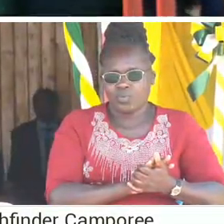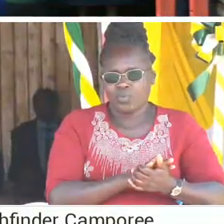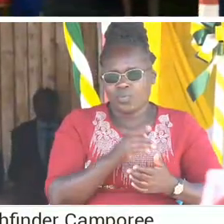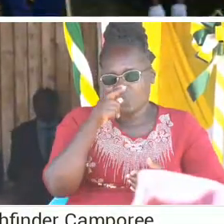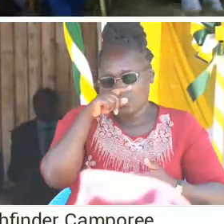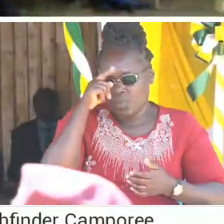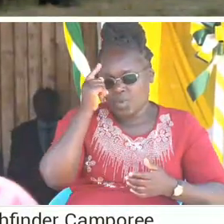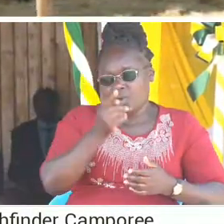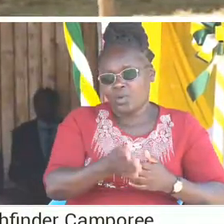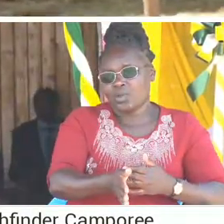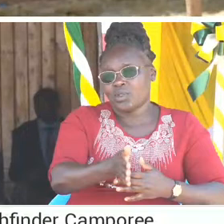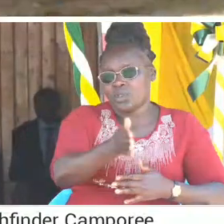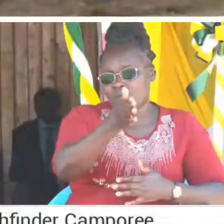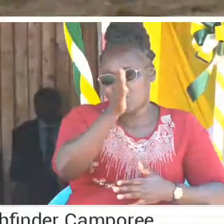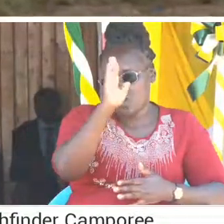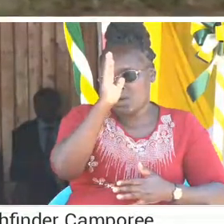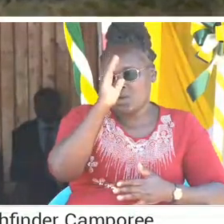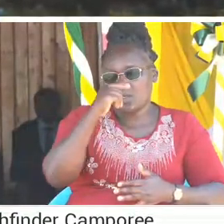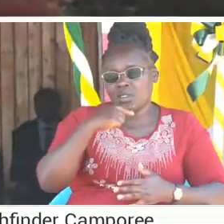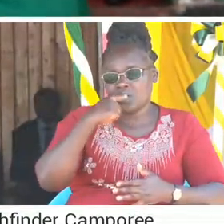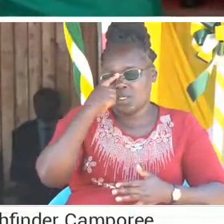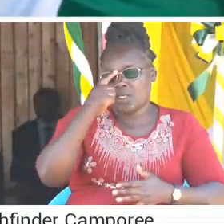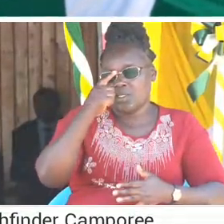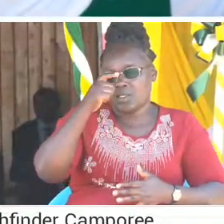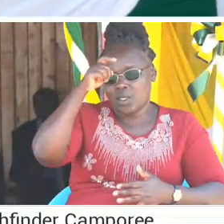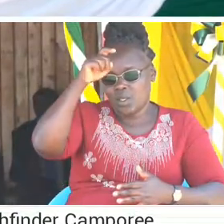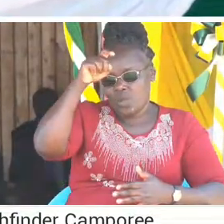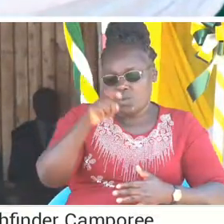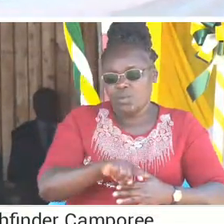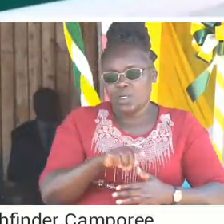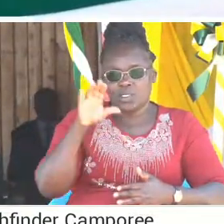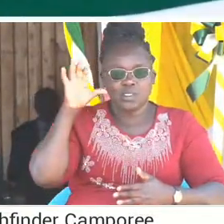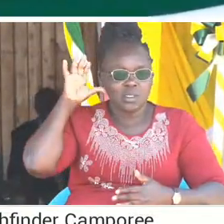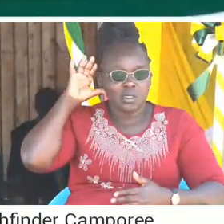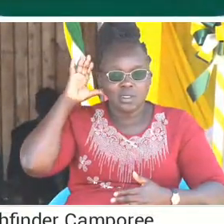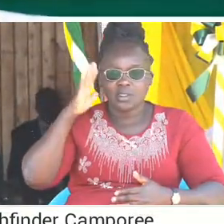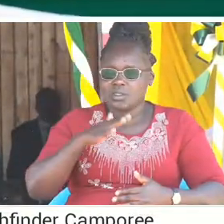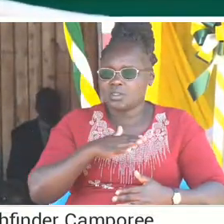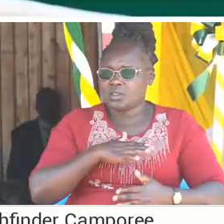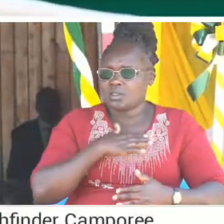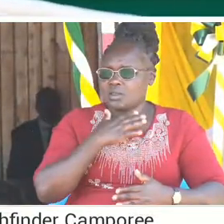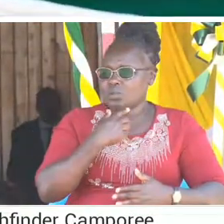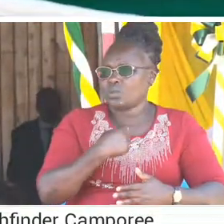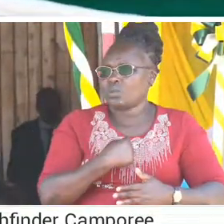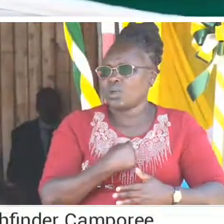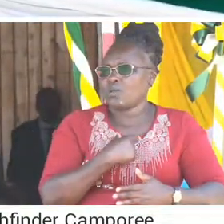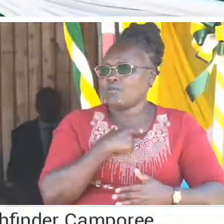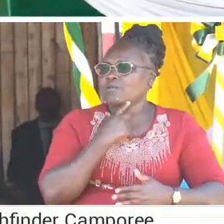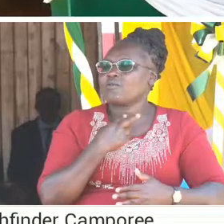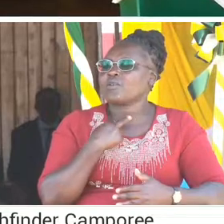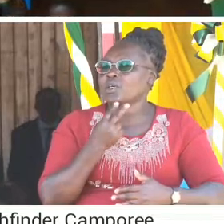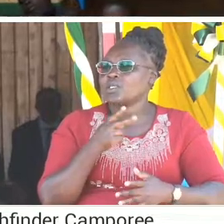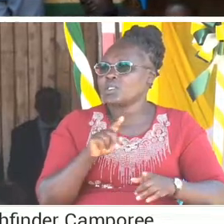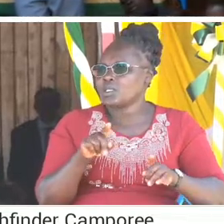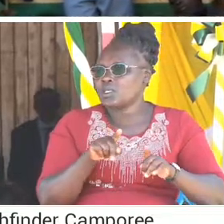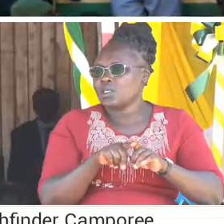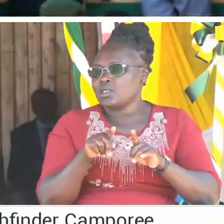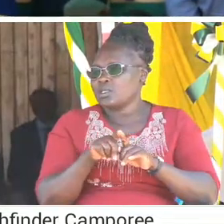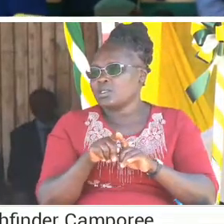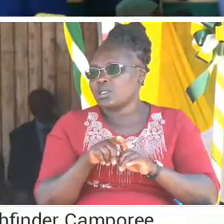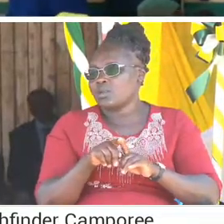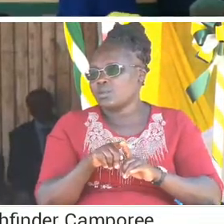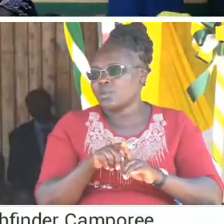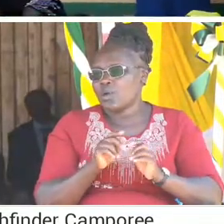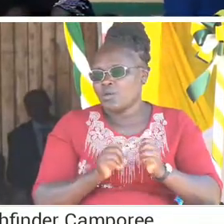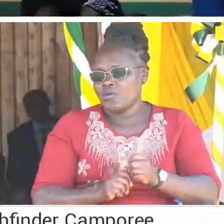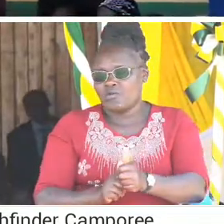bidii, nitaziamuru baraka zije juu yako kutoka kila kona. Jamani, Bwana asifiwe. Amen. Haijalishi mbaraka